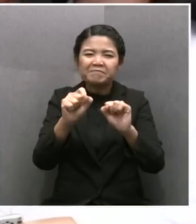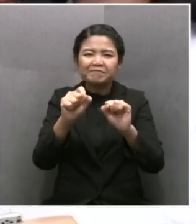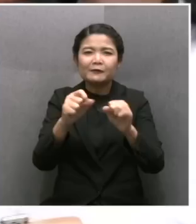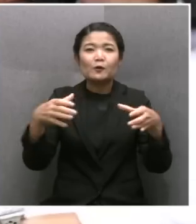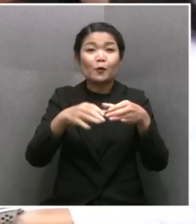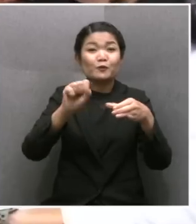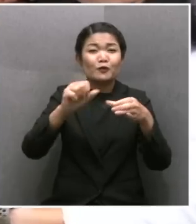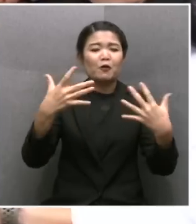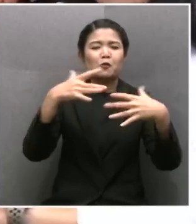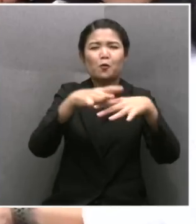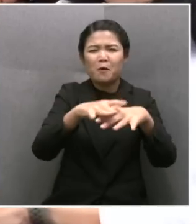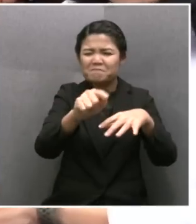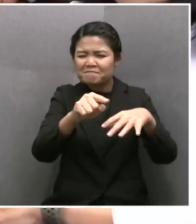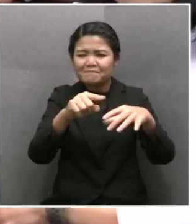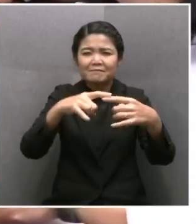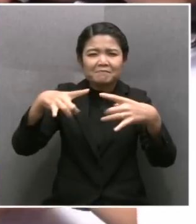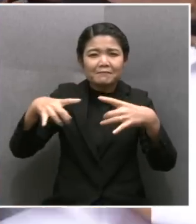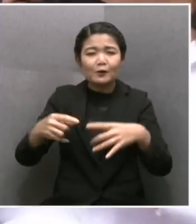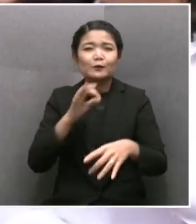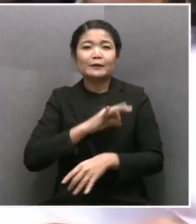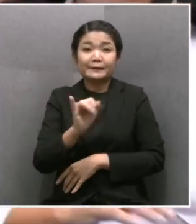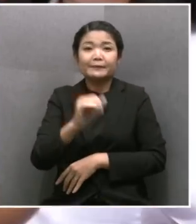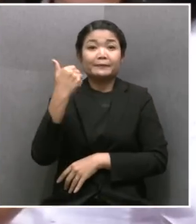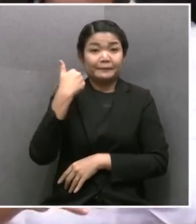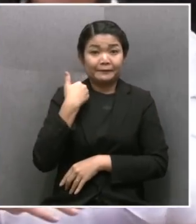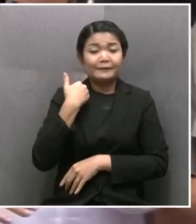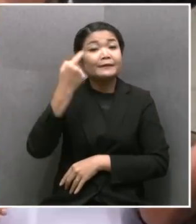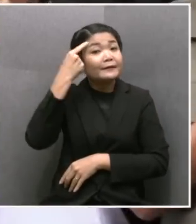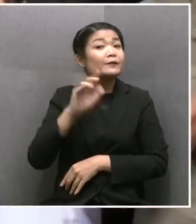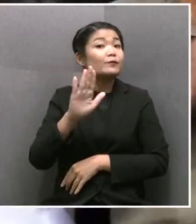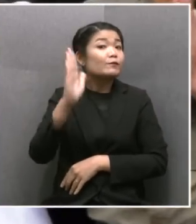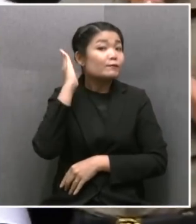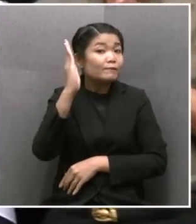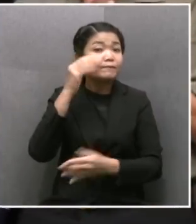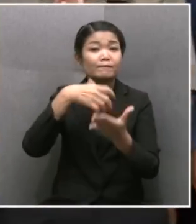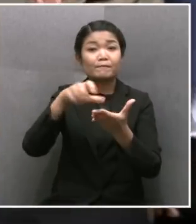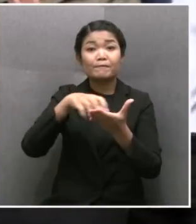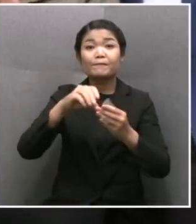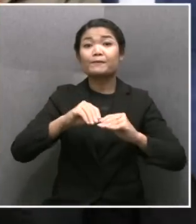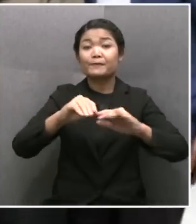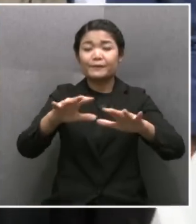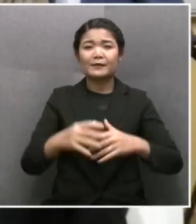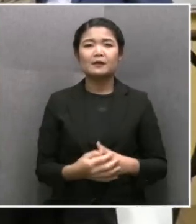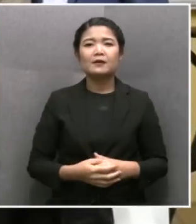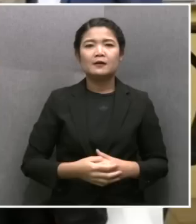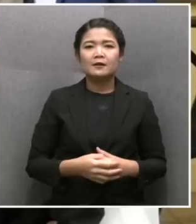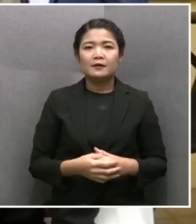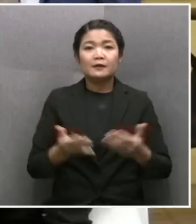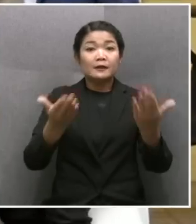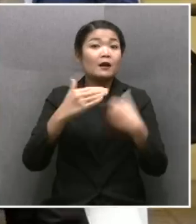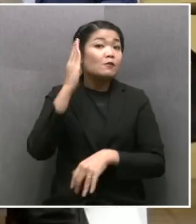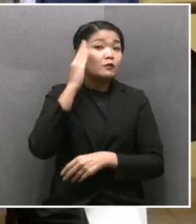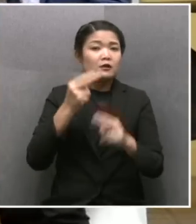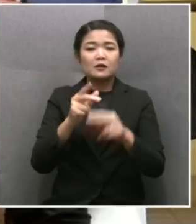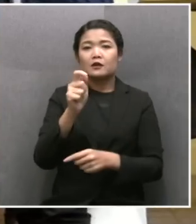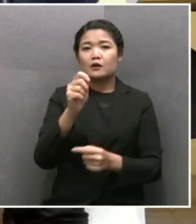ที่จะร่วมกันบริหารประเทศต่อไปนี่ก็เป็นมุมมองความเห็นจากคุณสาธิตปิตุเตชะนะคะขณะที่คุณอุเทนชาติ